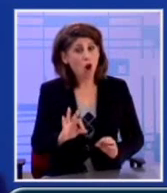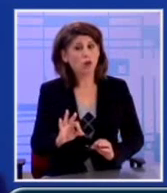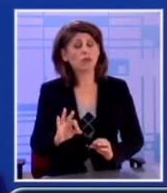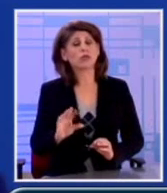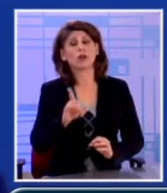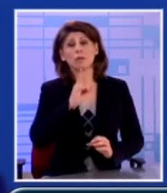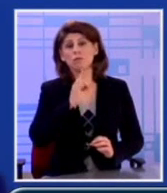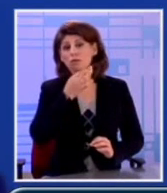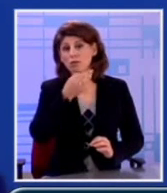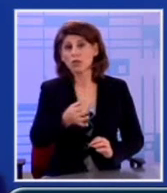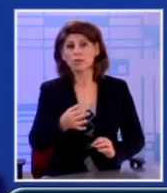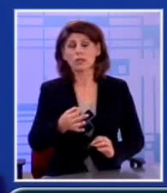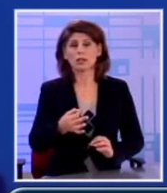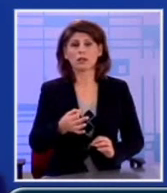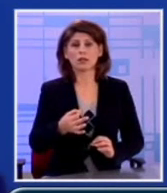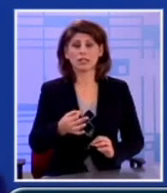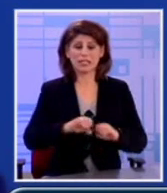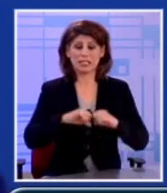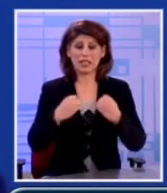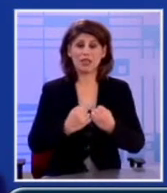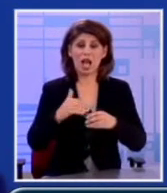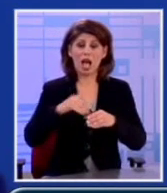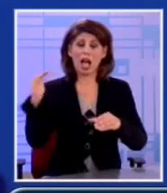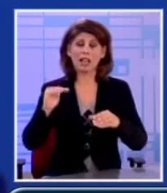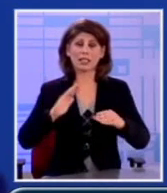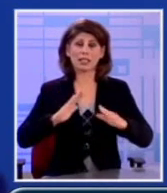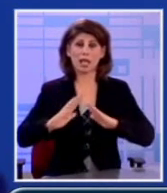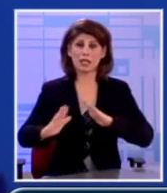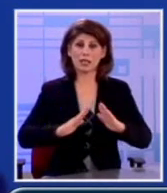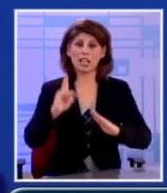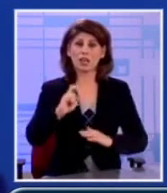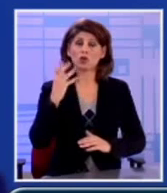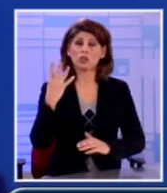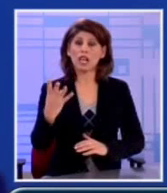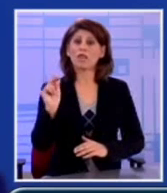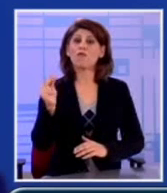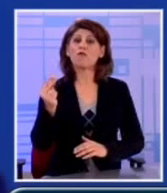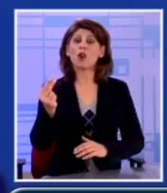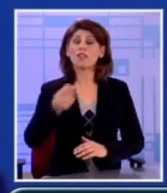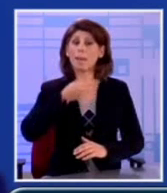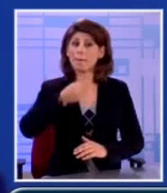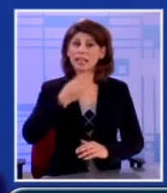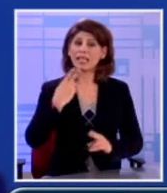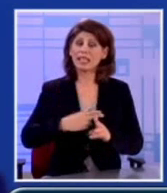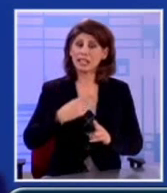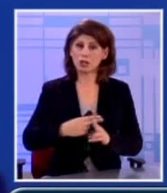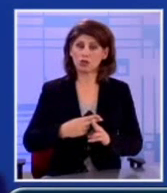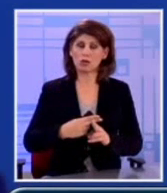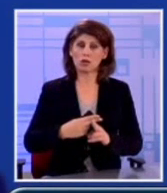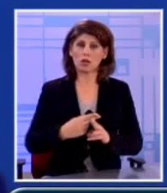σας είπα, στη συνεδρίαση Άρσης Ασυλίας μίλησαν 24 βουλευτές, κυρίως από